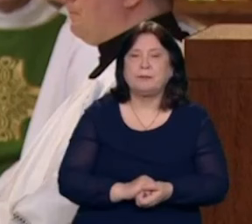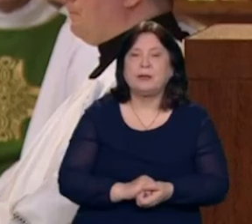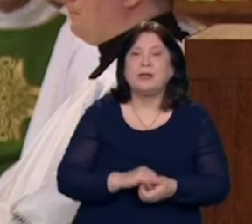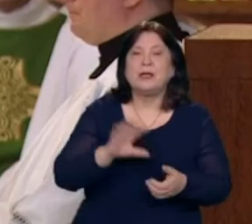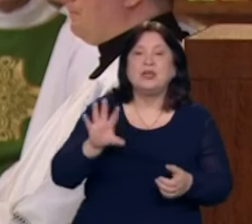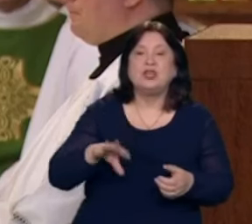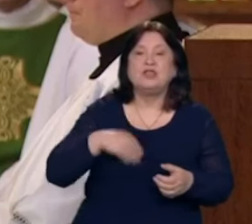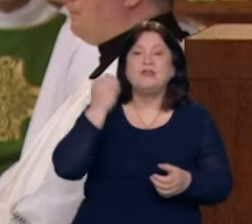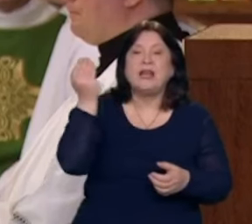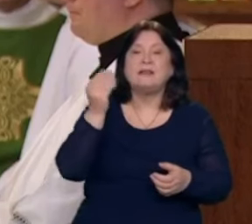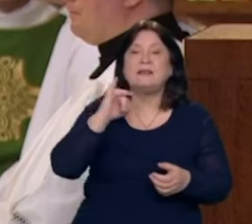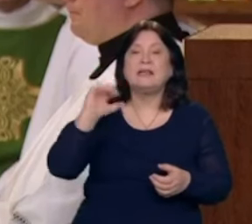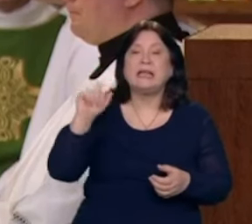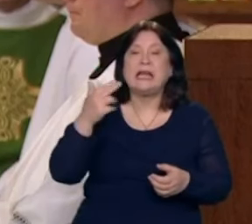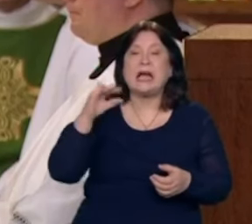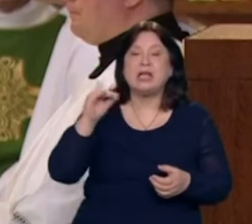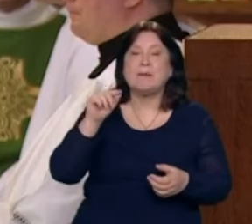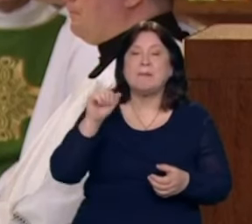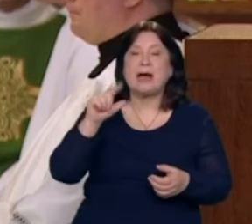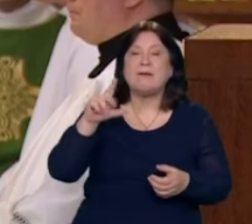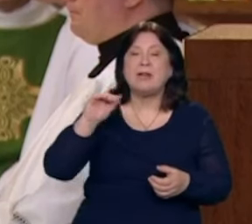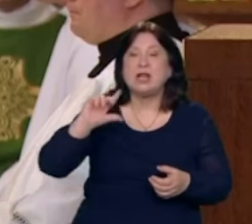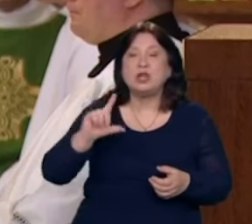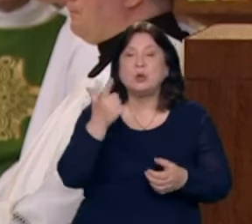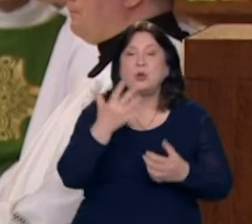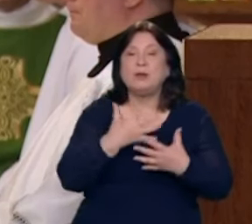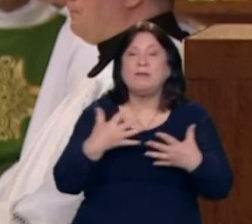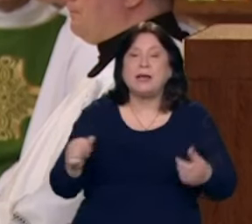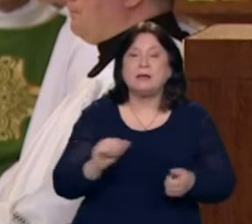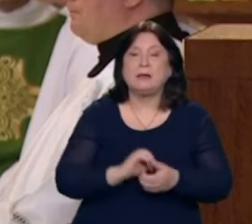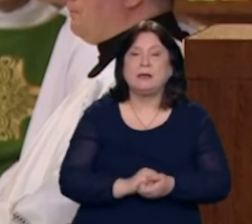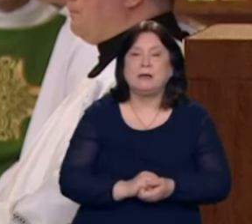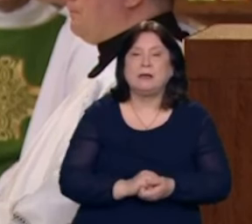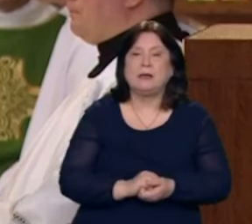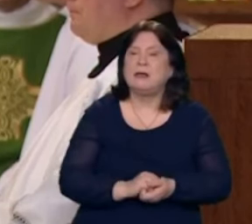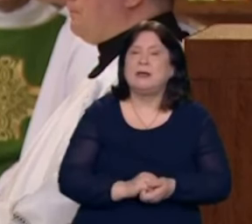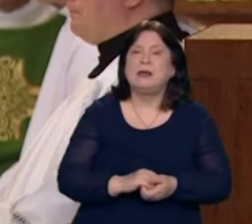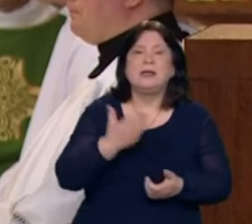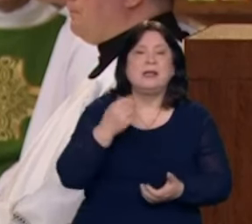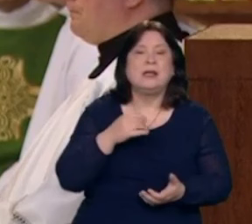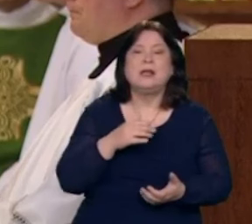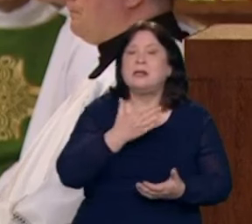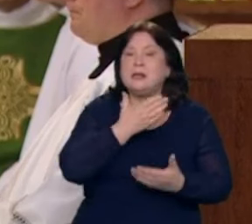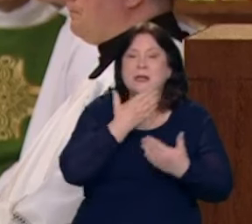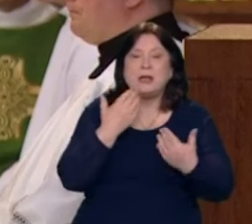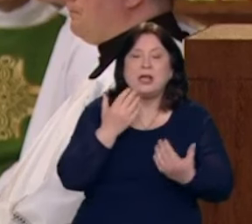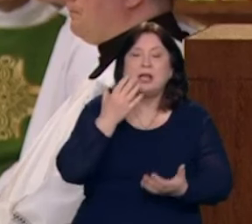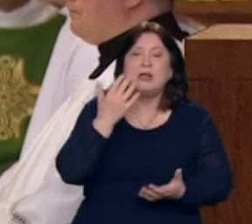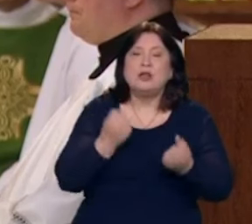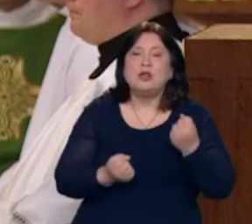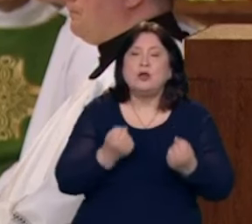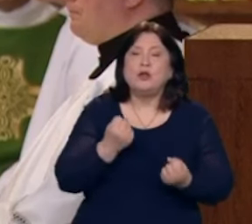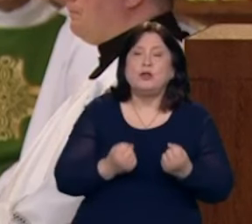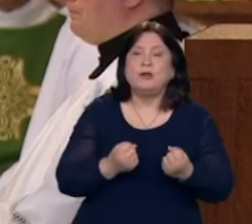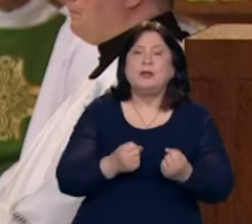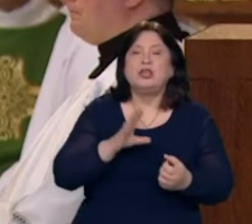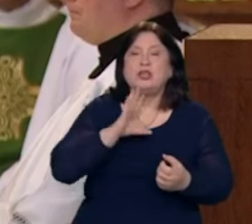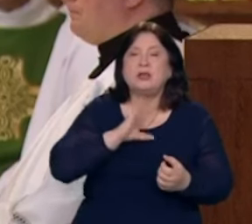święty Janie Pawle II Wielki niestrudzony i wierny świadku